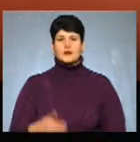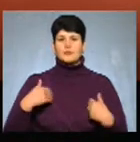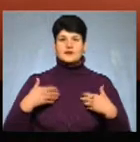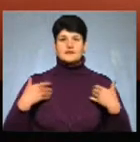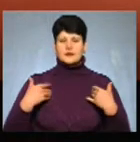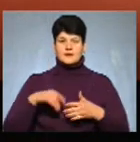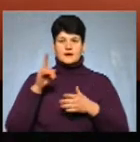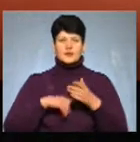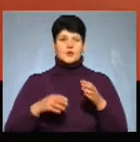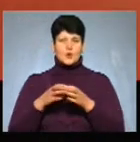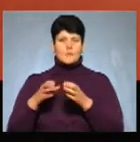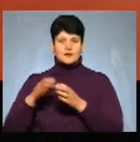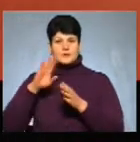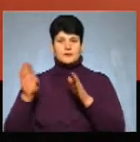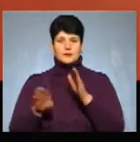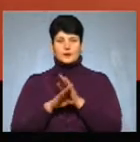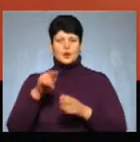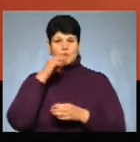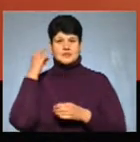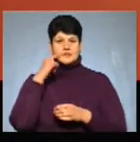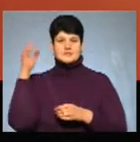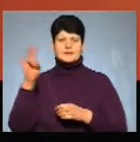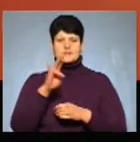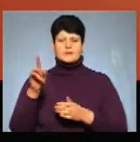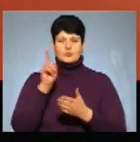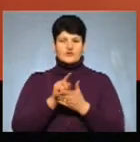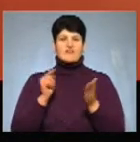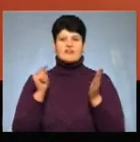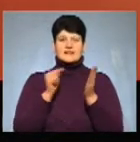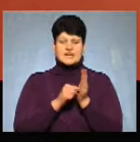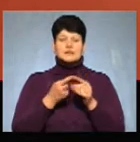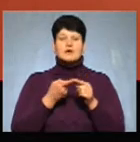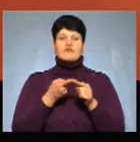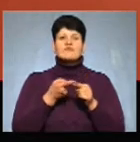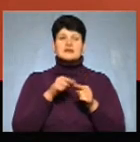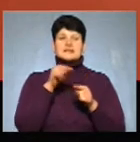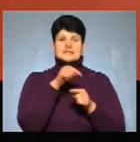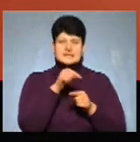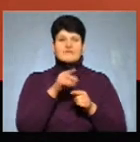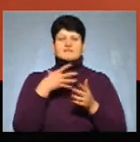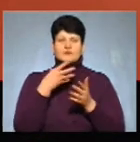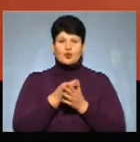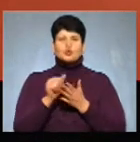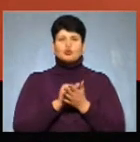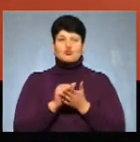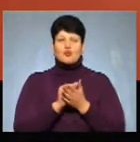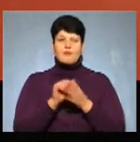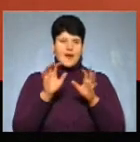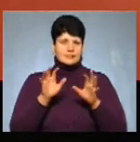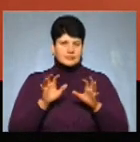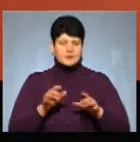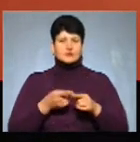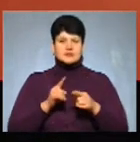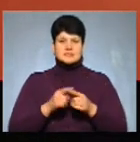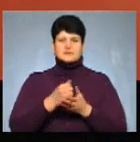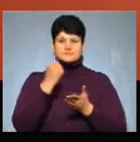Мої вітання. Релігійні громади, які підпорядковуються російській церкві, повинні вказати про це в своїх установчих документах. Відповідний закон ухвалила Верховна